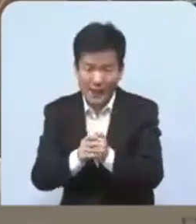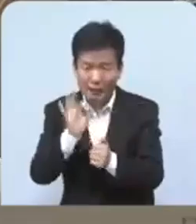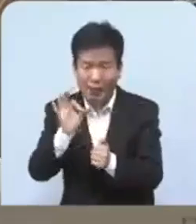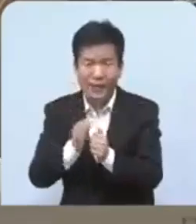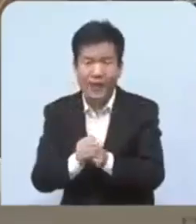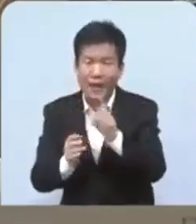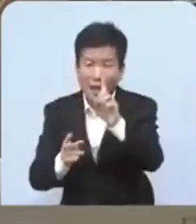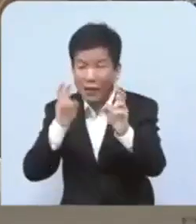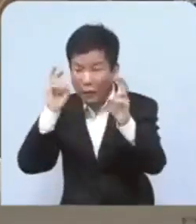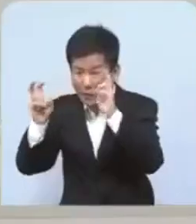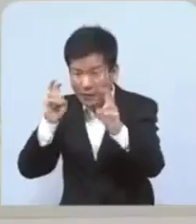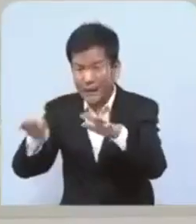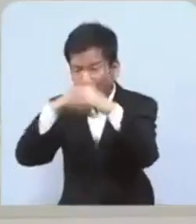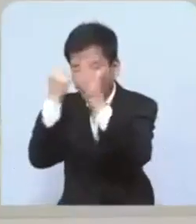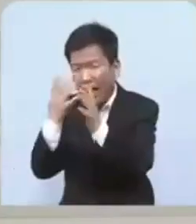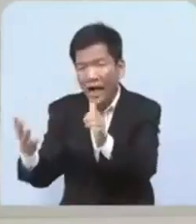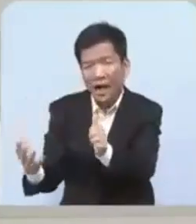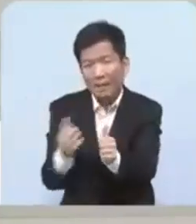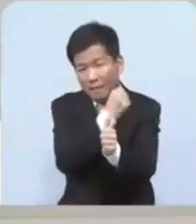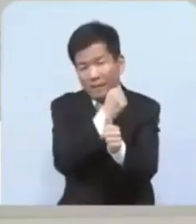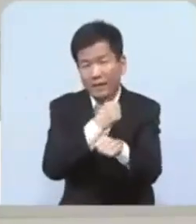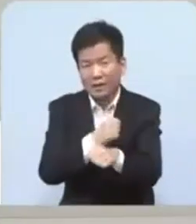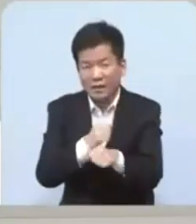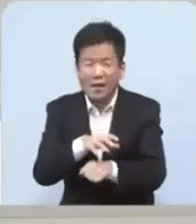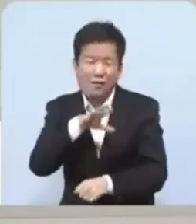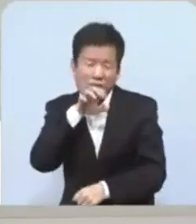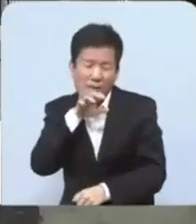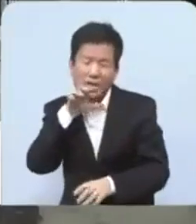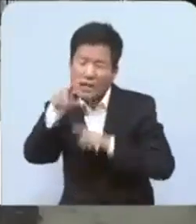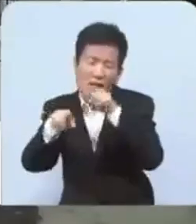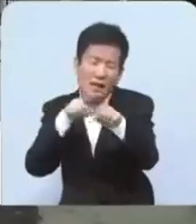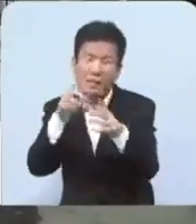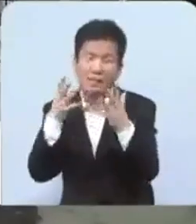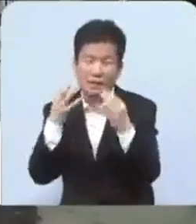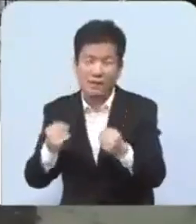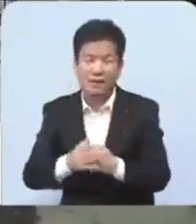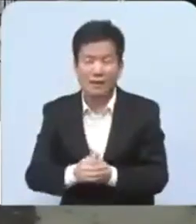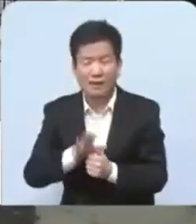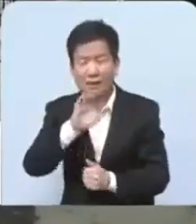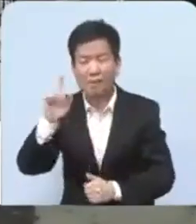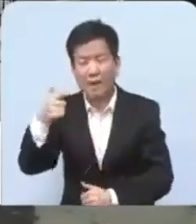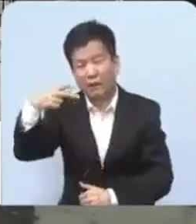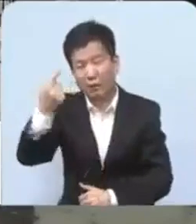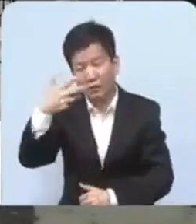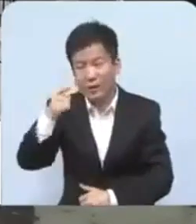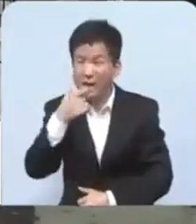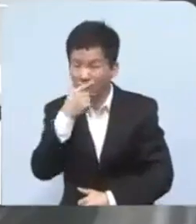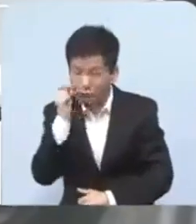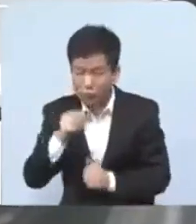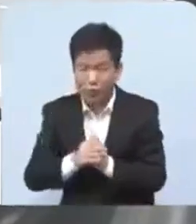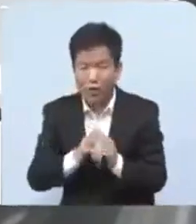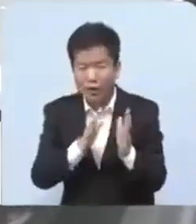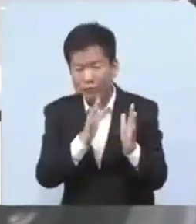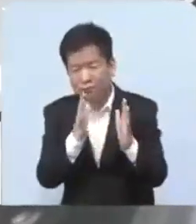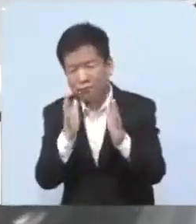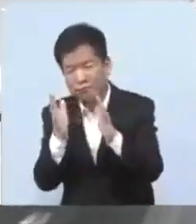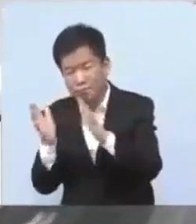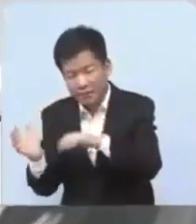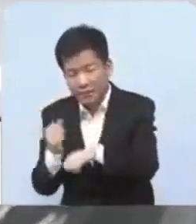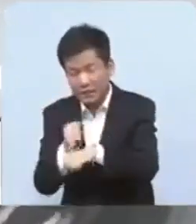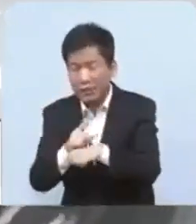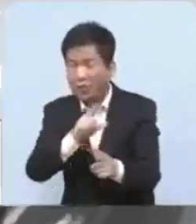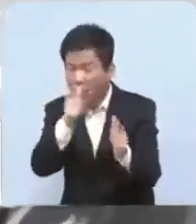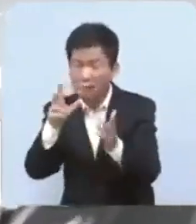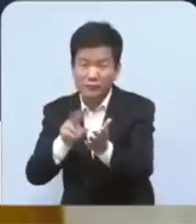보조금을 한 렌터카 업체가 한꺼번에 타가 민원이 속출했습니다. 반도체 부족 사태에 출고 시기를 가늠할 수 없는